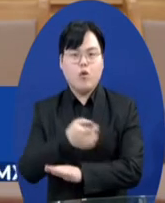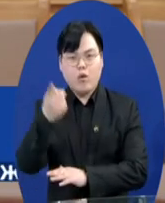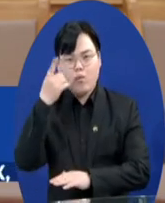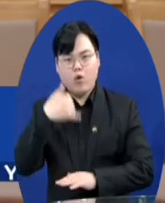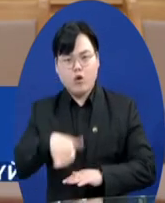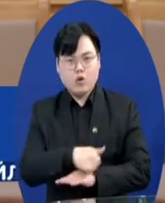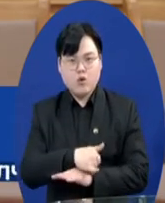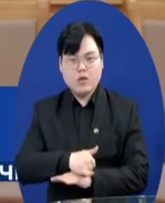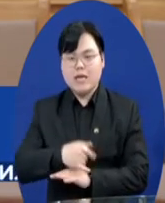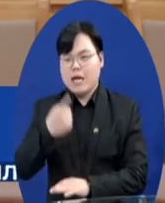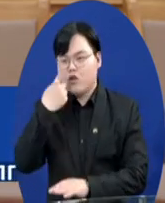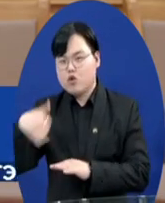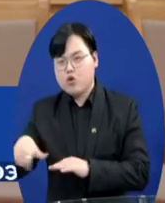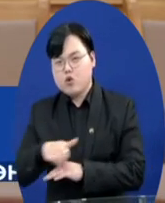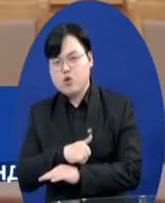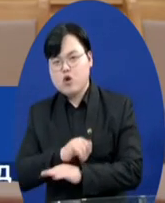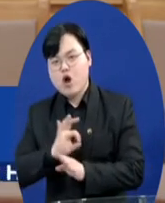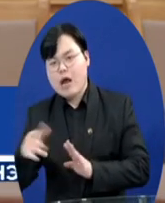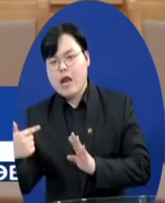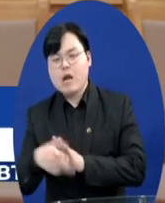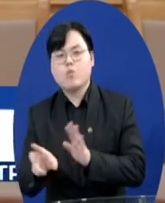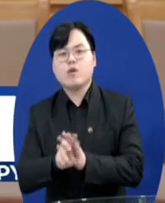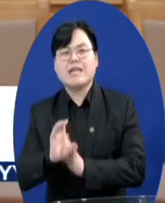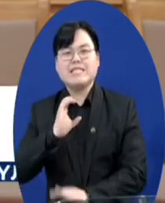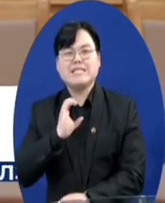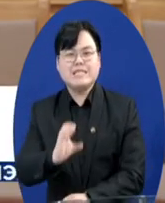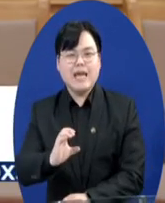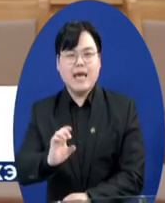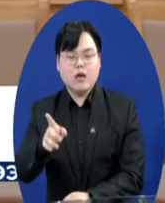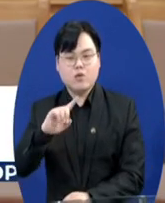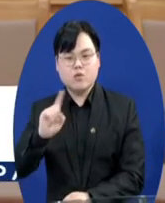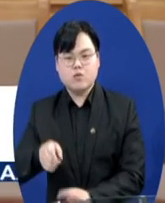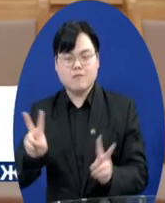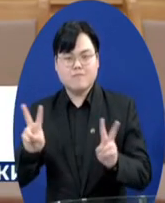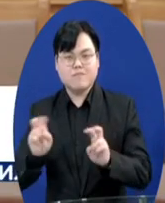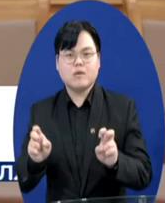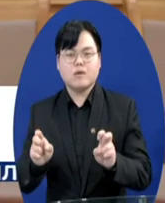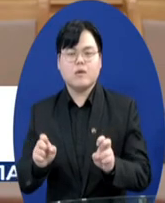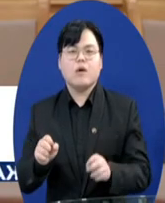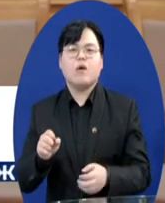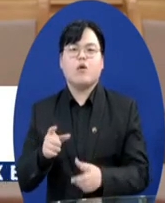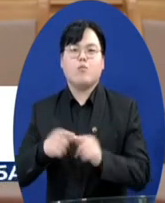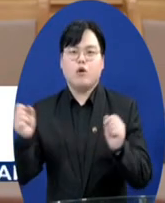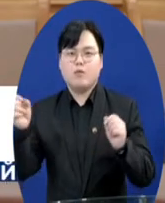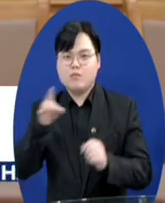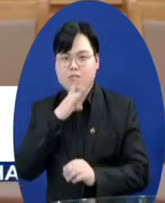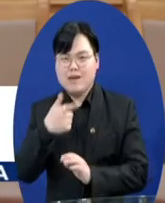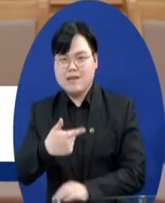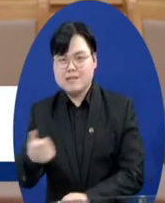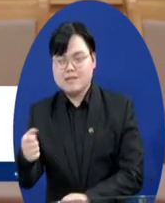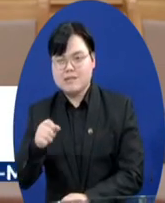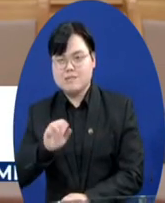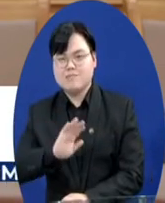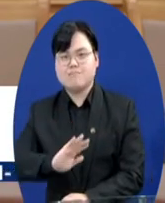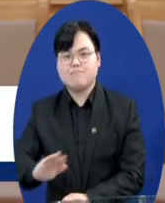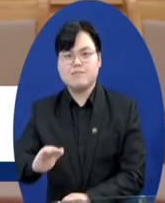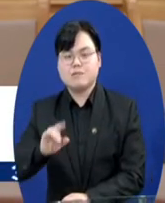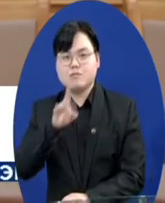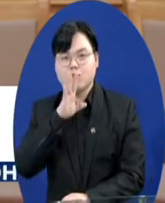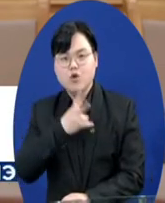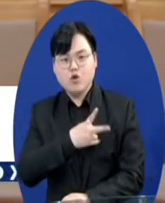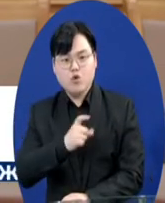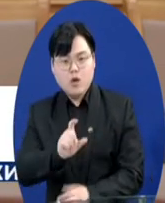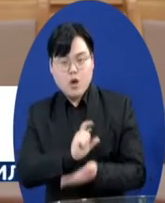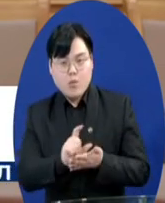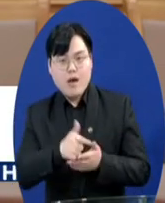улс орнуудын С зөвшөөрөл гэдэг ийм давхарцсан зөвшөөрлийн тогтолцоог үндсэндээ халья. Шууд нүүрс экспортын гэрээтэй